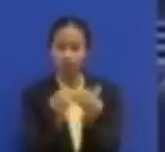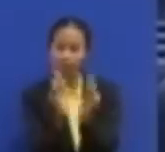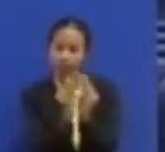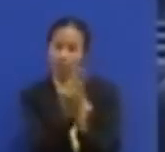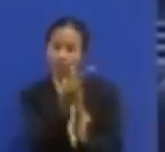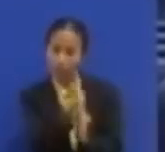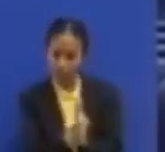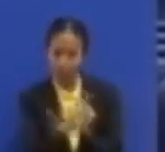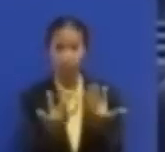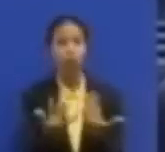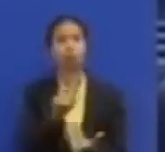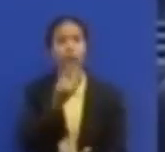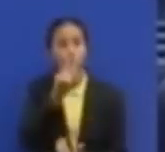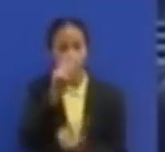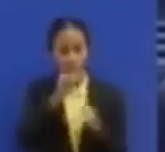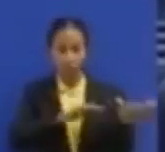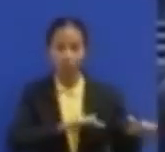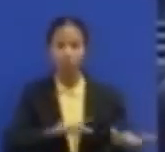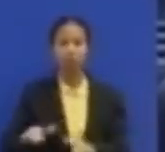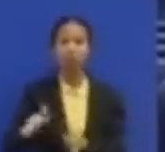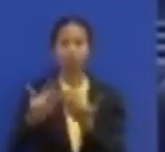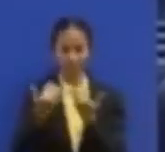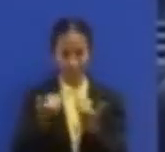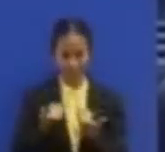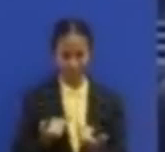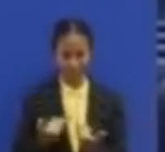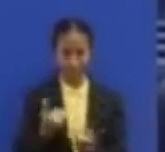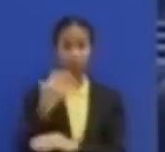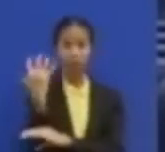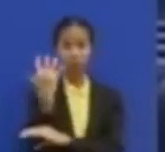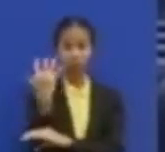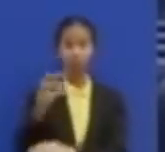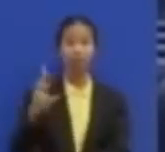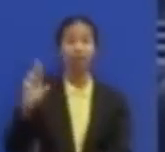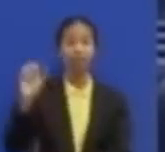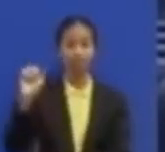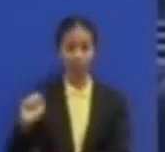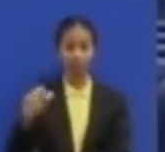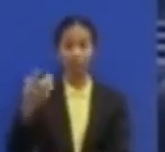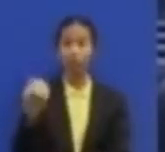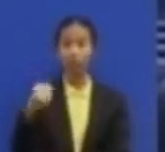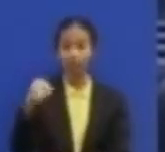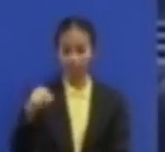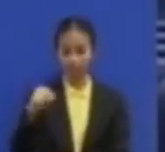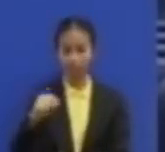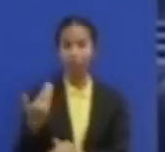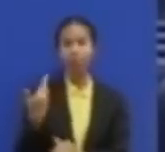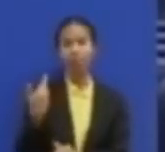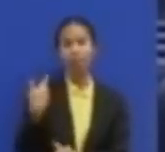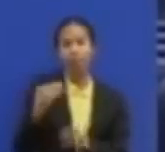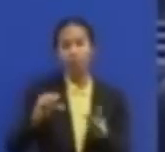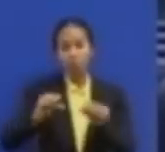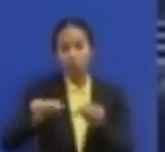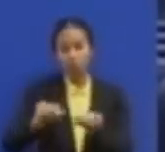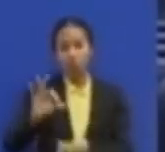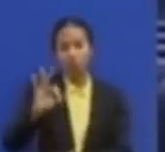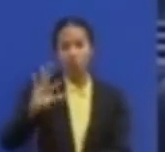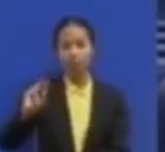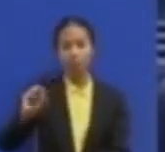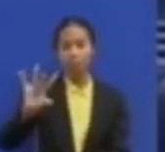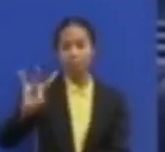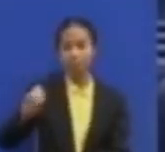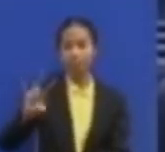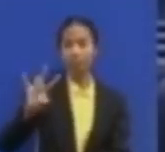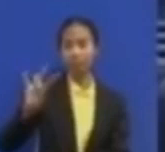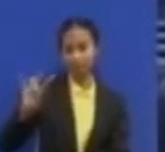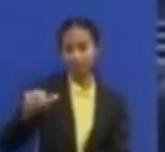ไปพร้อมกันนะคะทางสถานีวิทยุโทรทัศน์รัฐสภาดิจิตอลช่อง10ทางสถานีวิทยุกระจายเสียงรัฐสภา FM 87.5